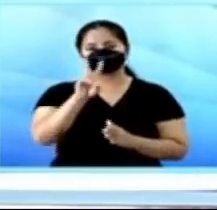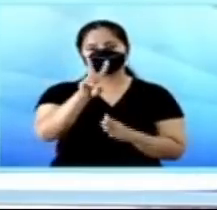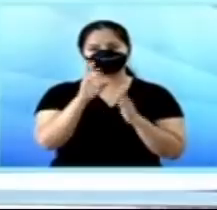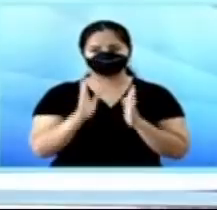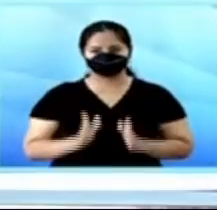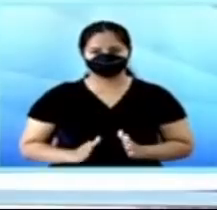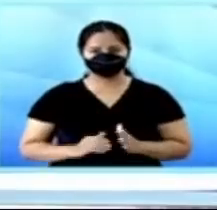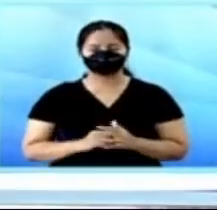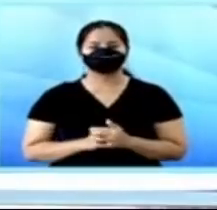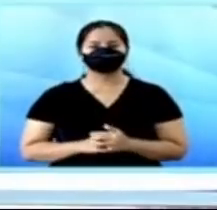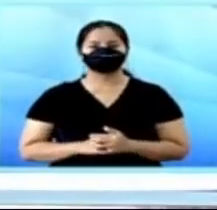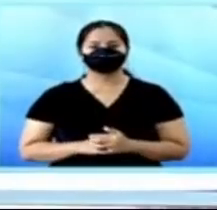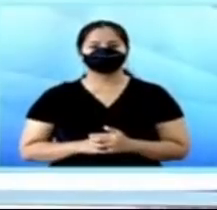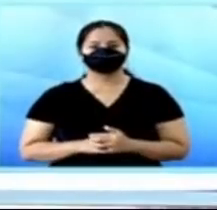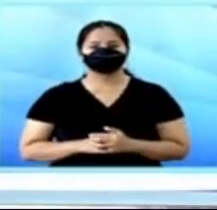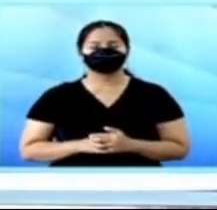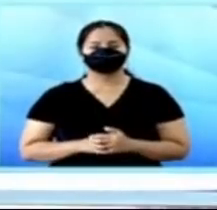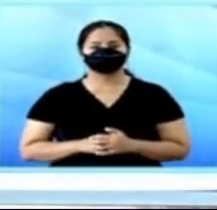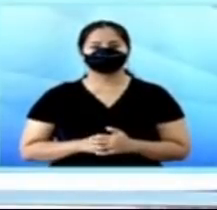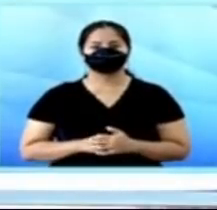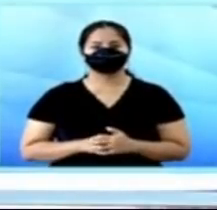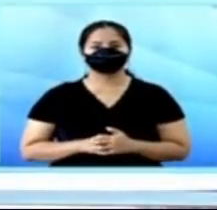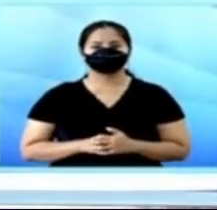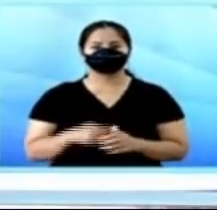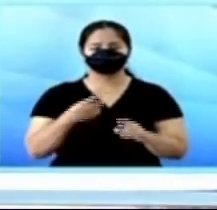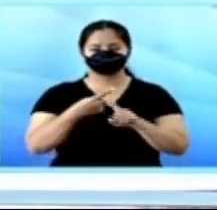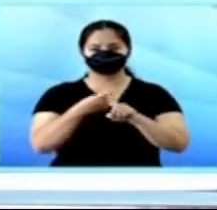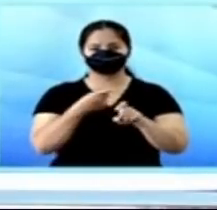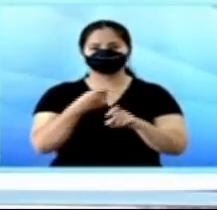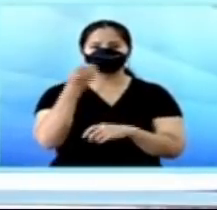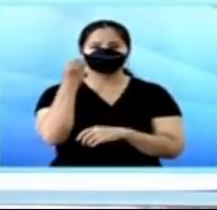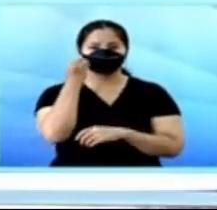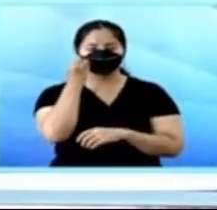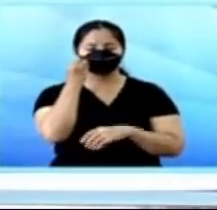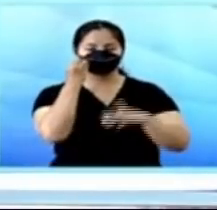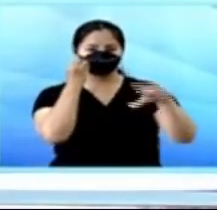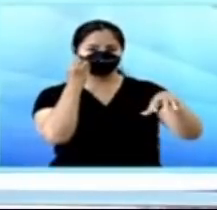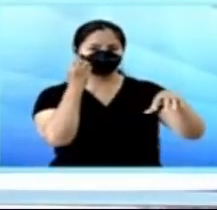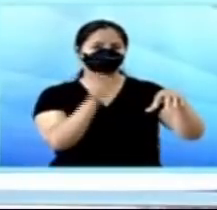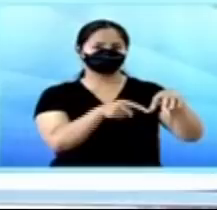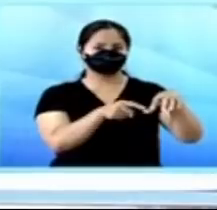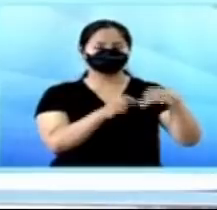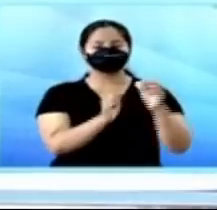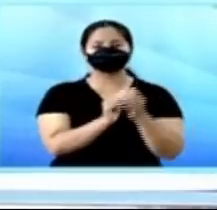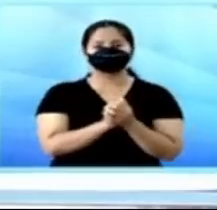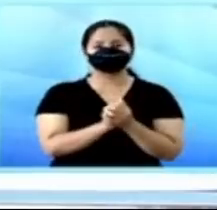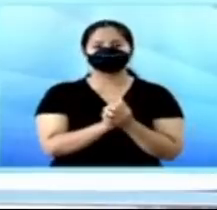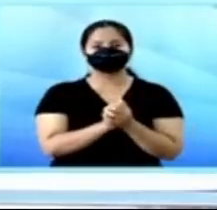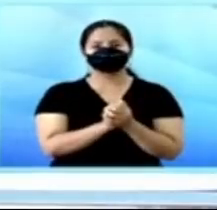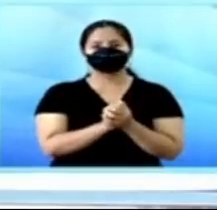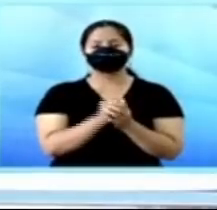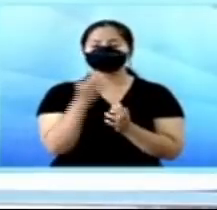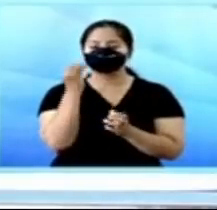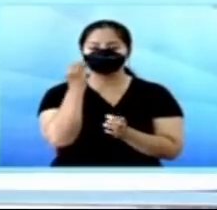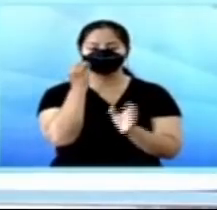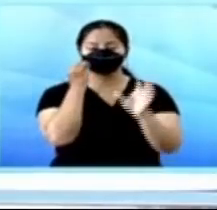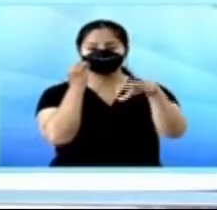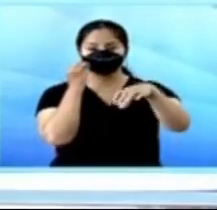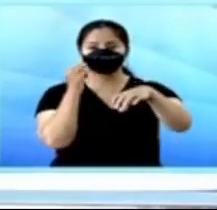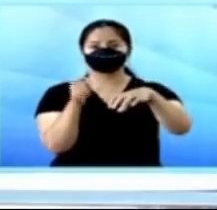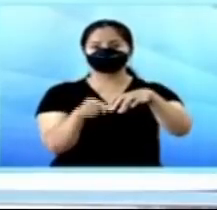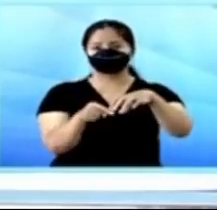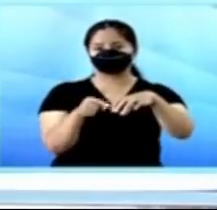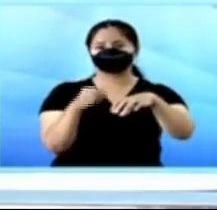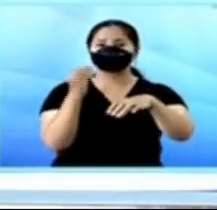นะและก็จากบ้านนุนสวาสบ้านสนามไซบ้านไซย